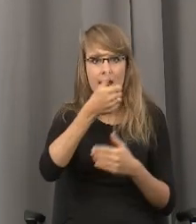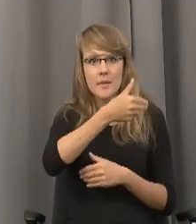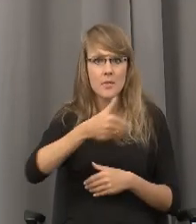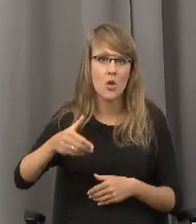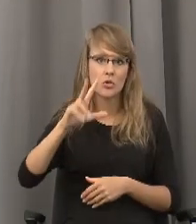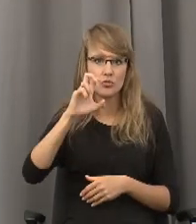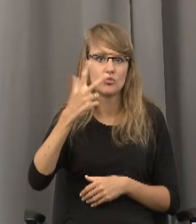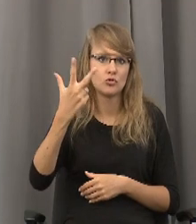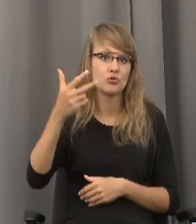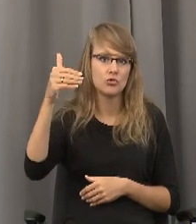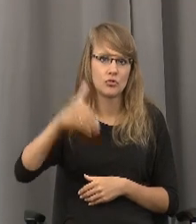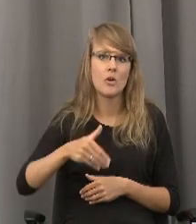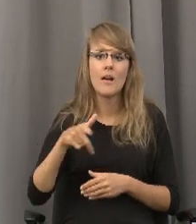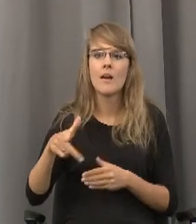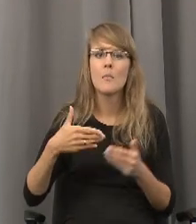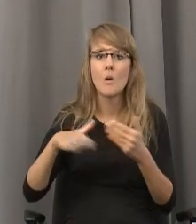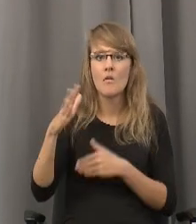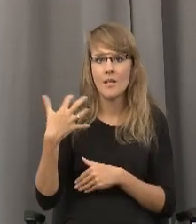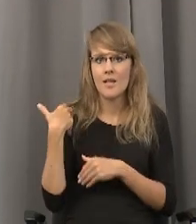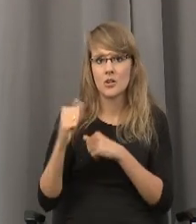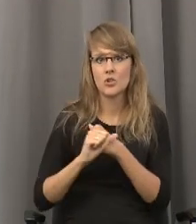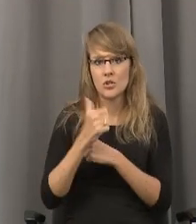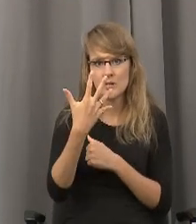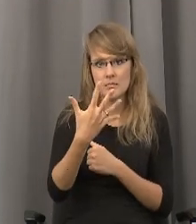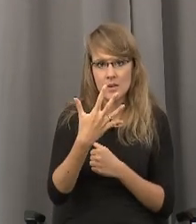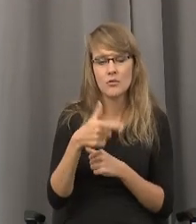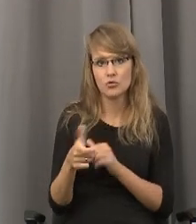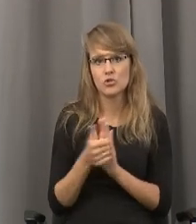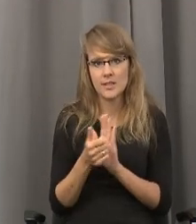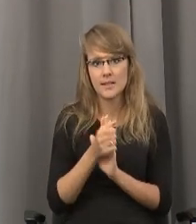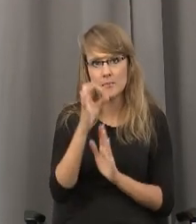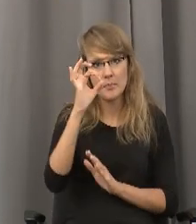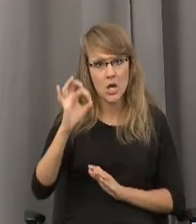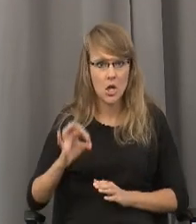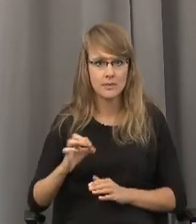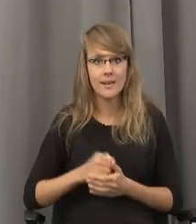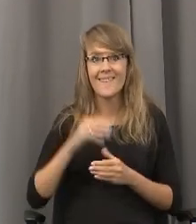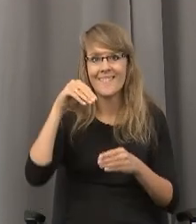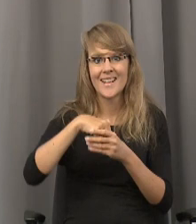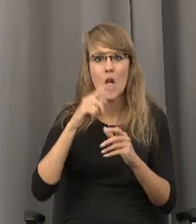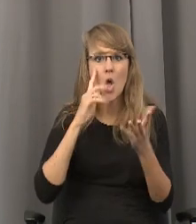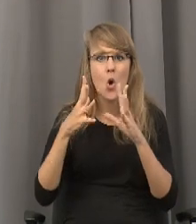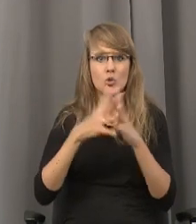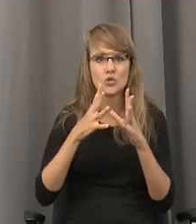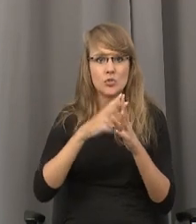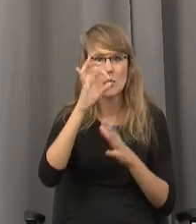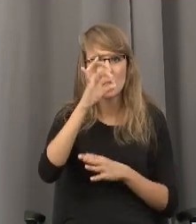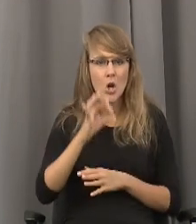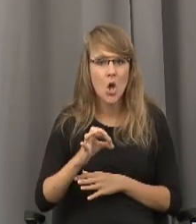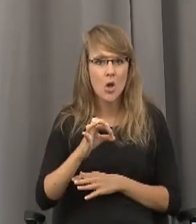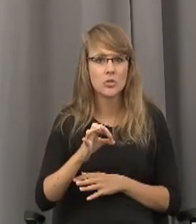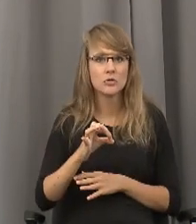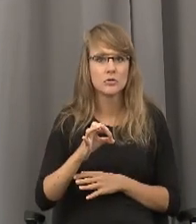6 303 000 osób powyżej 65 roku życia, to jest 16%. W tym około 10% ma otępienie, to